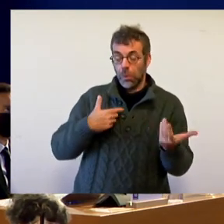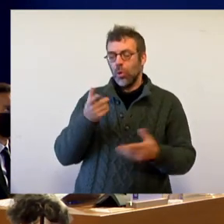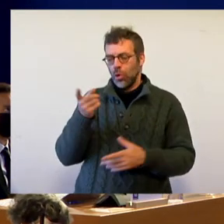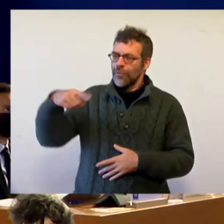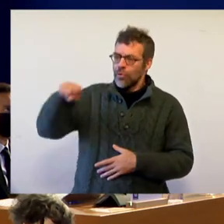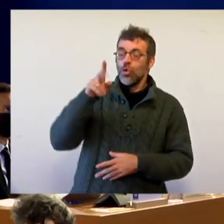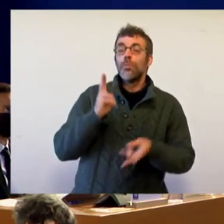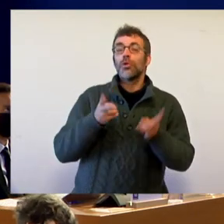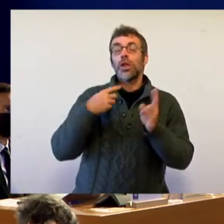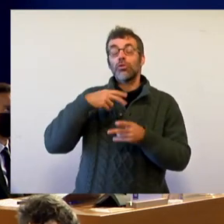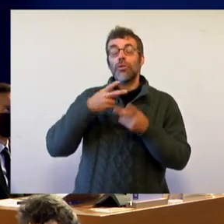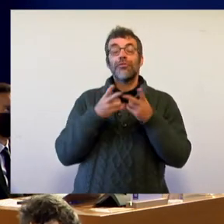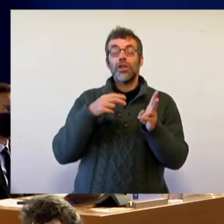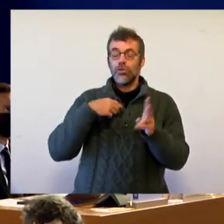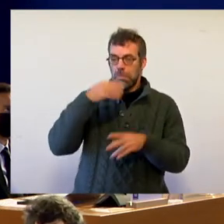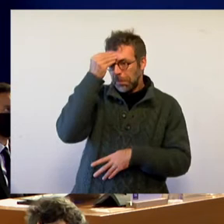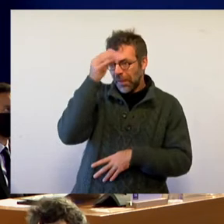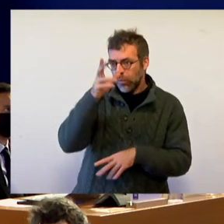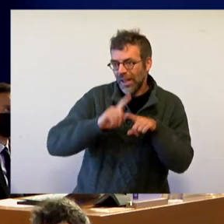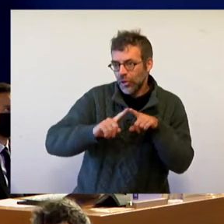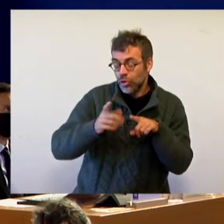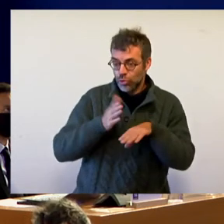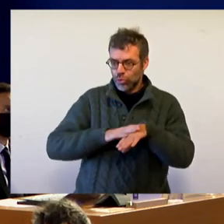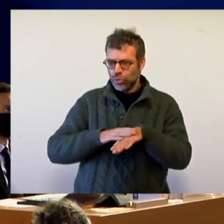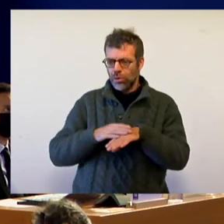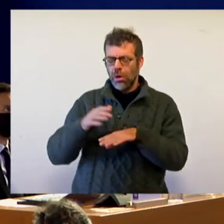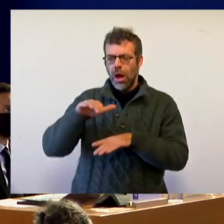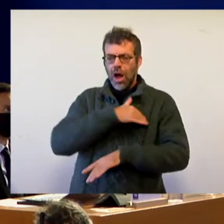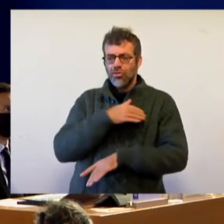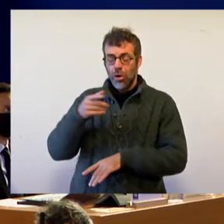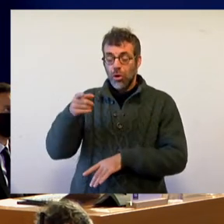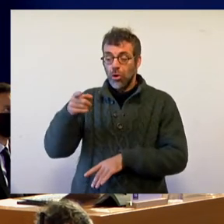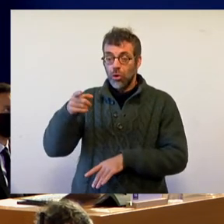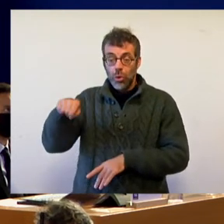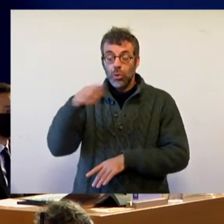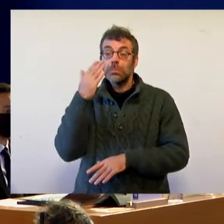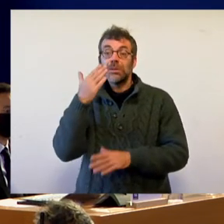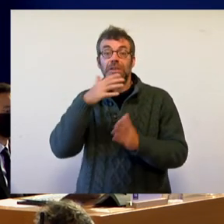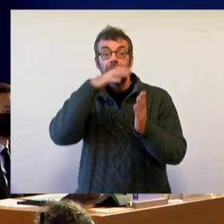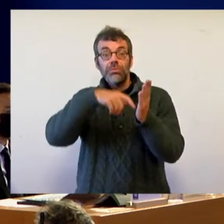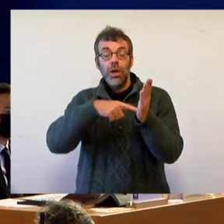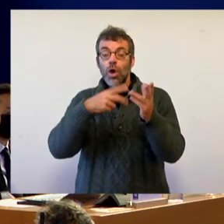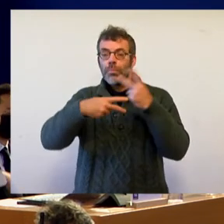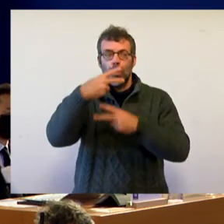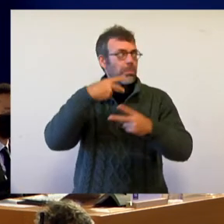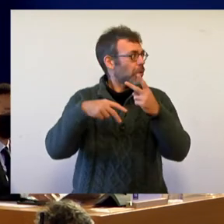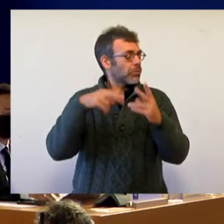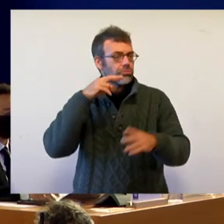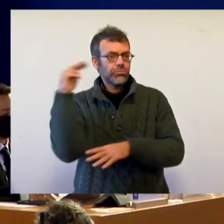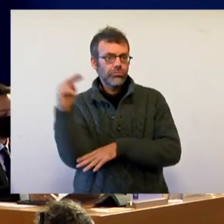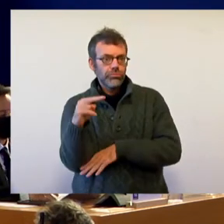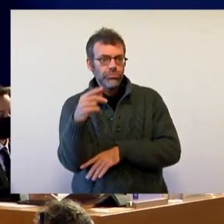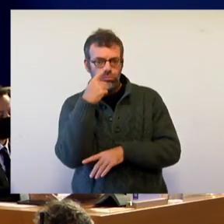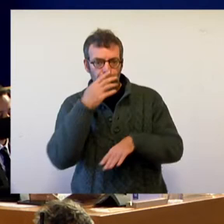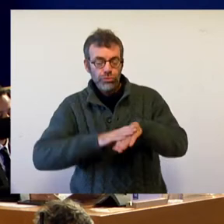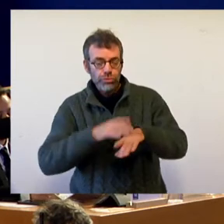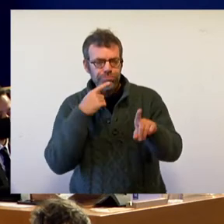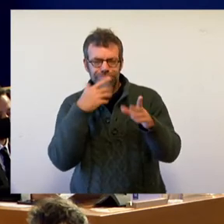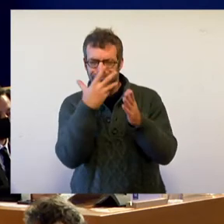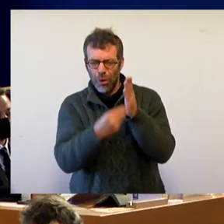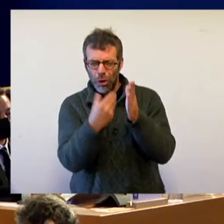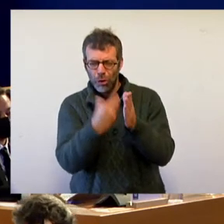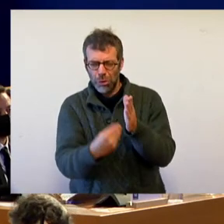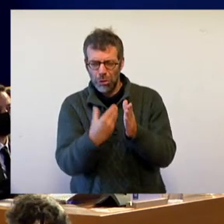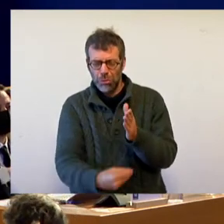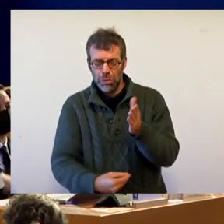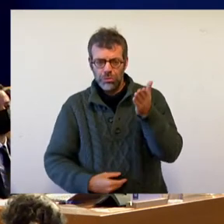est le message qu'on envoie aux agents à la lecture et à la présentation de ce PowerPoint complètement lapidaire? Les